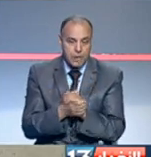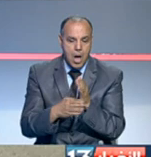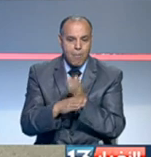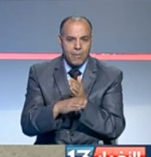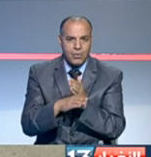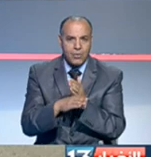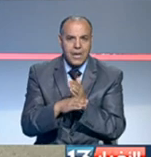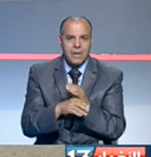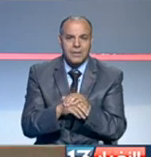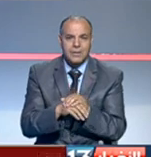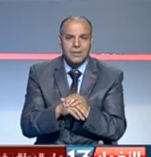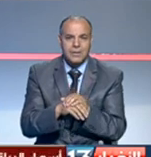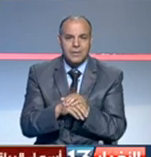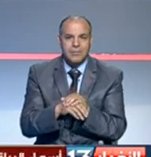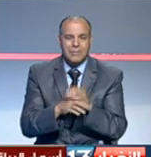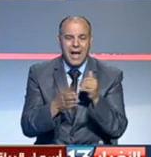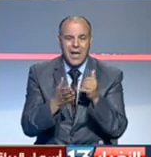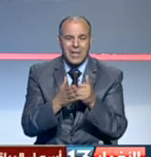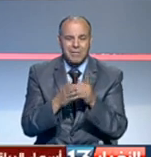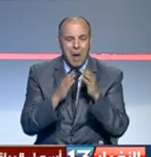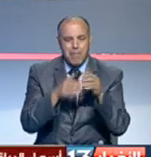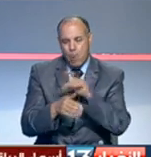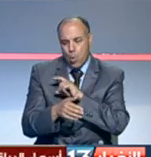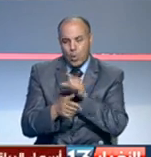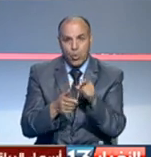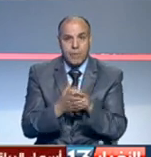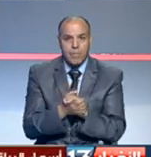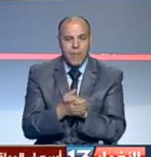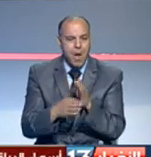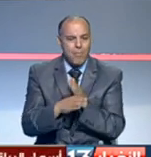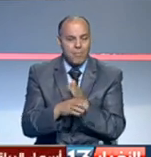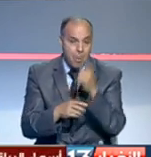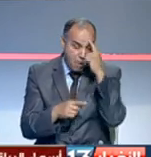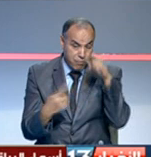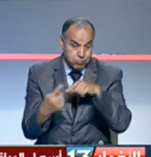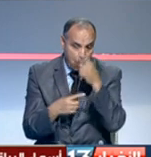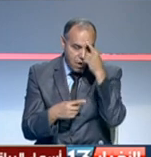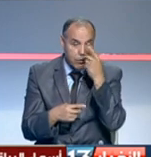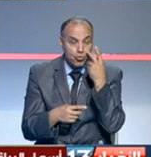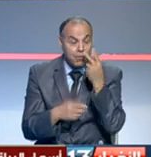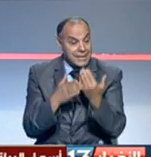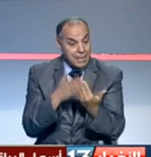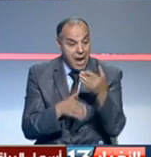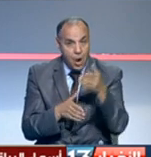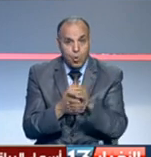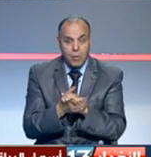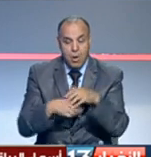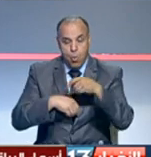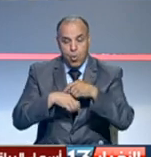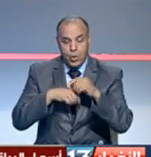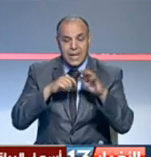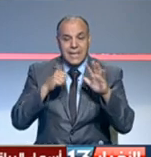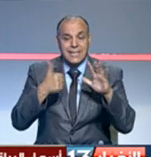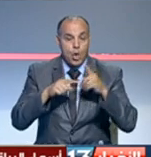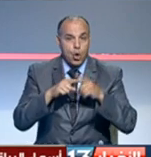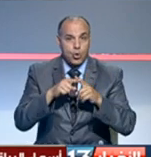طرق طنطاوي اكو ده هذا المستحقه الذي شهد صباح اليوم وعلى الساعه السادسه ونصف